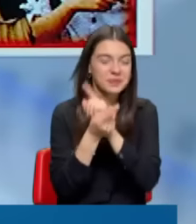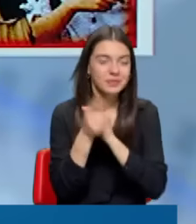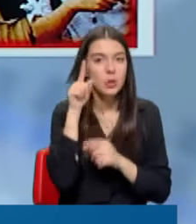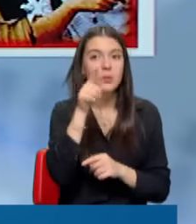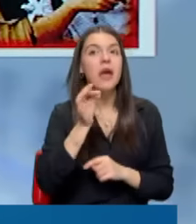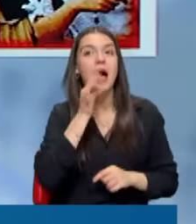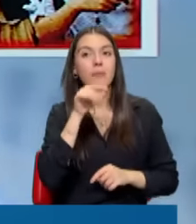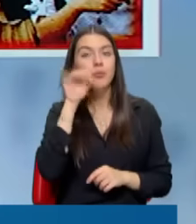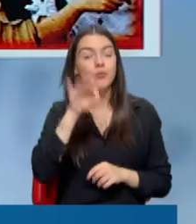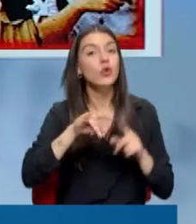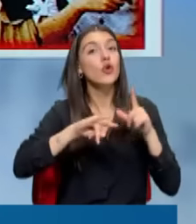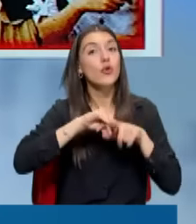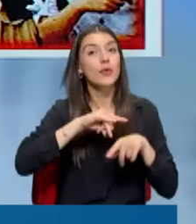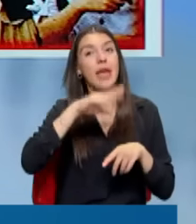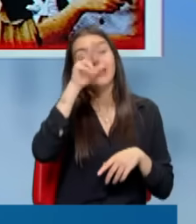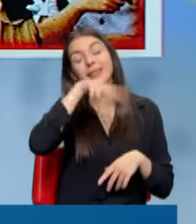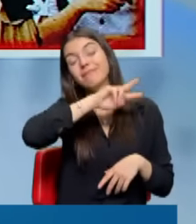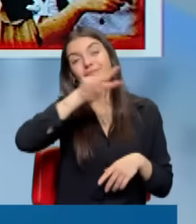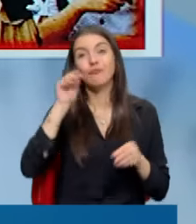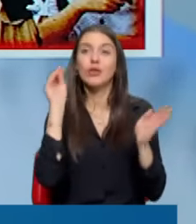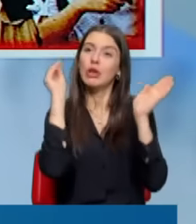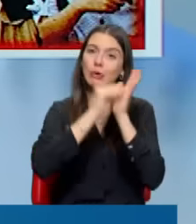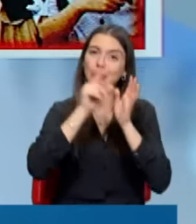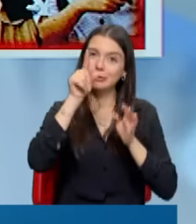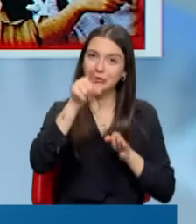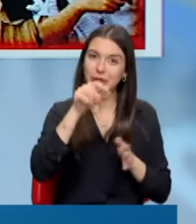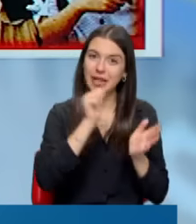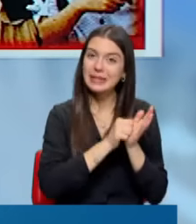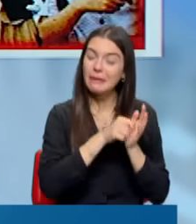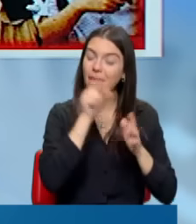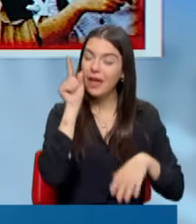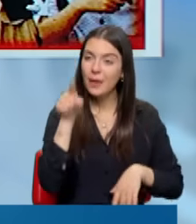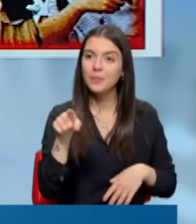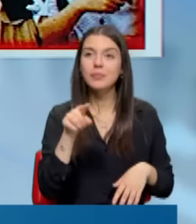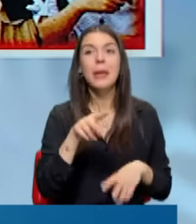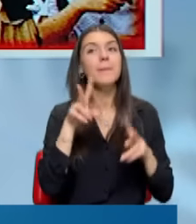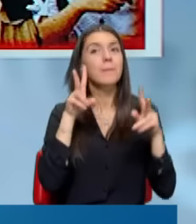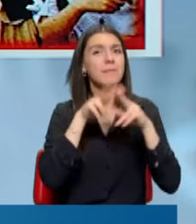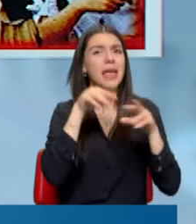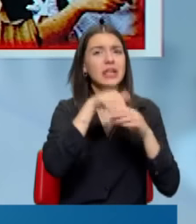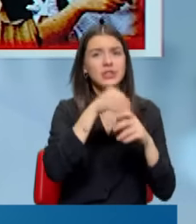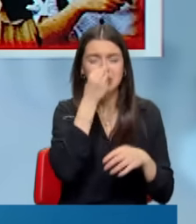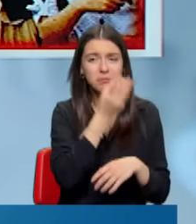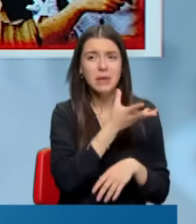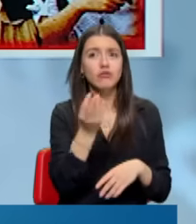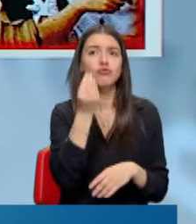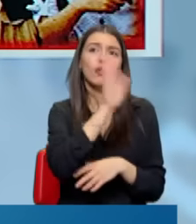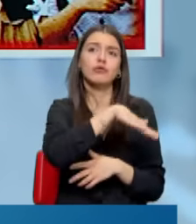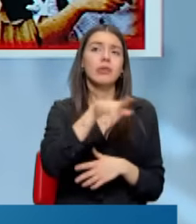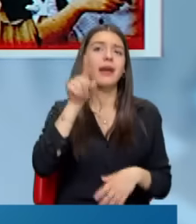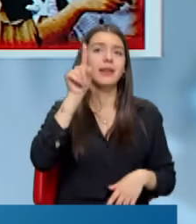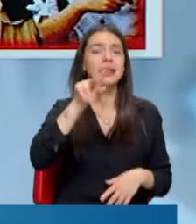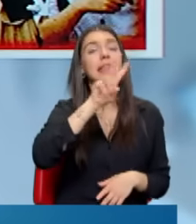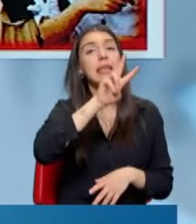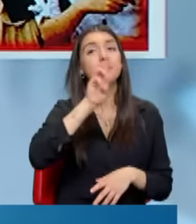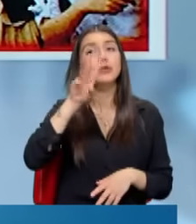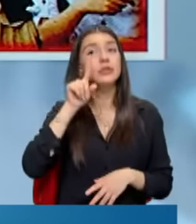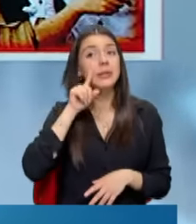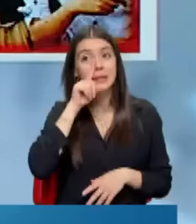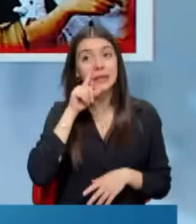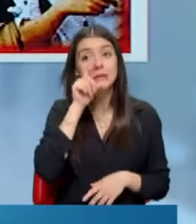de bugün Hürriyet sürmanşete taşımış. Meclisin bahçesi çocukların demiş. Meclisin ön bahçesi 23 Nisan